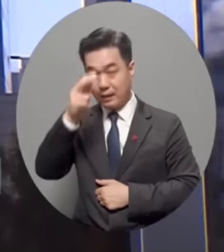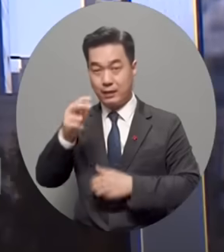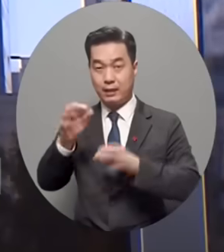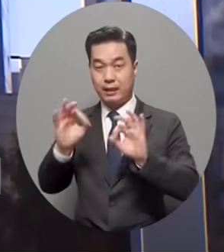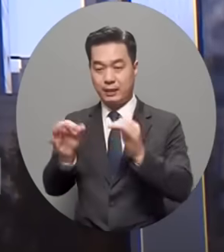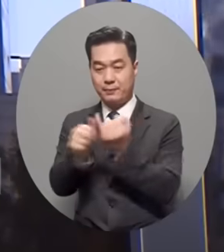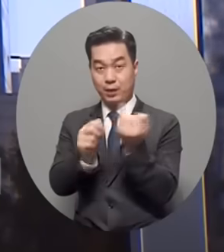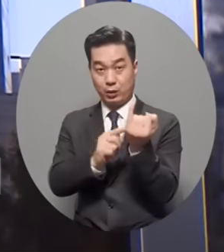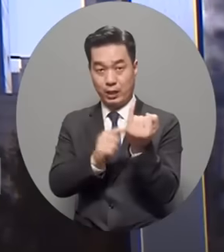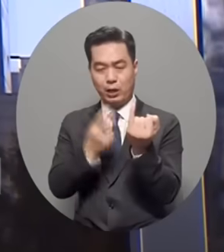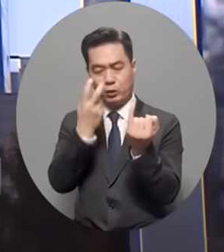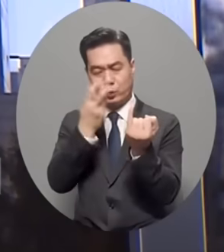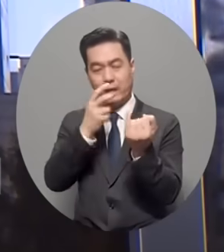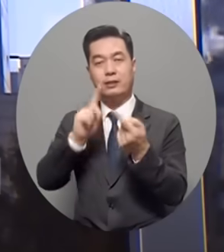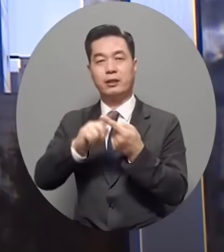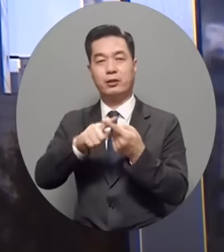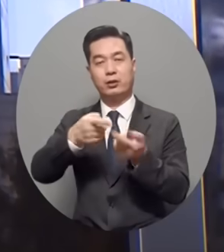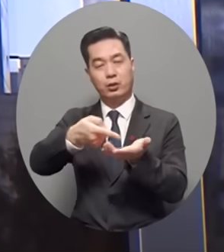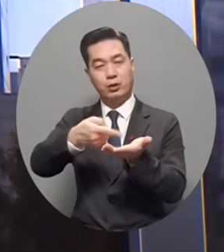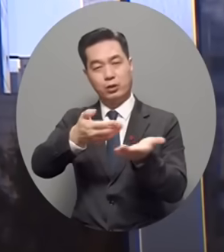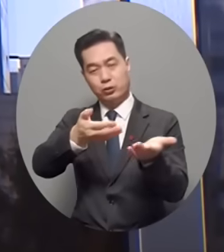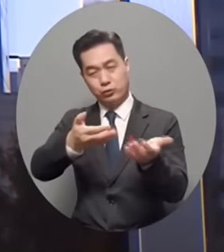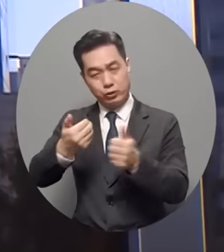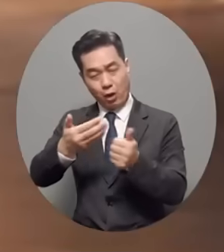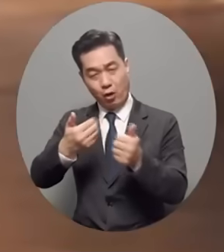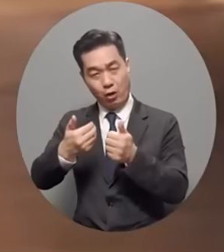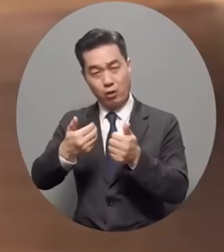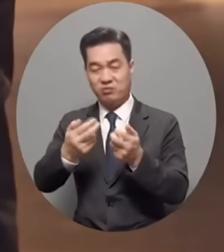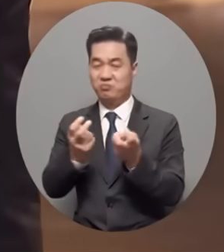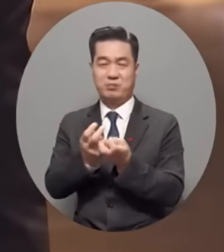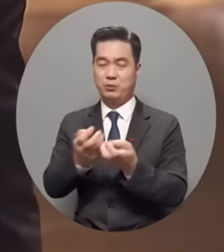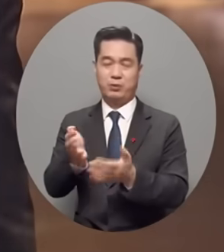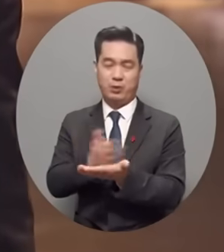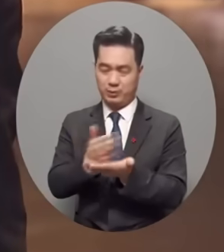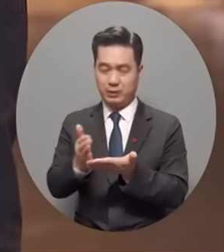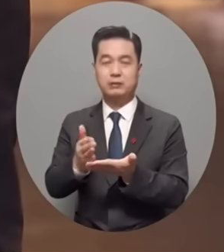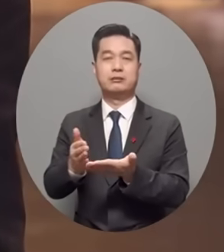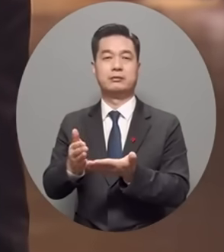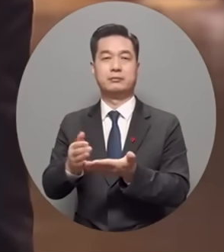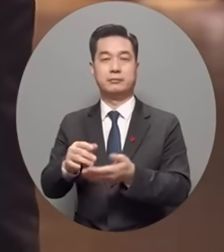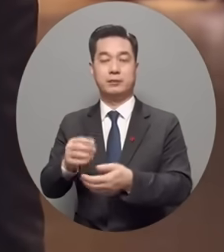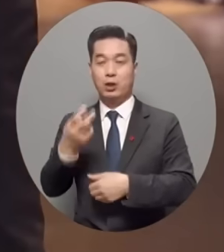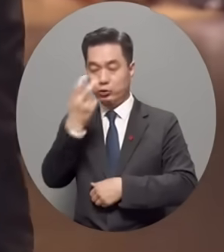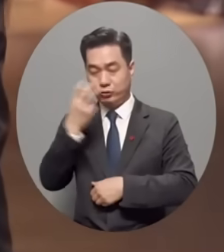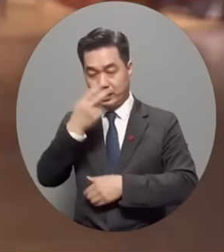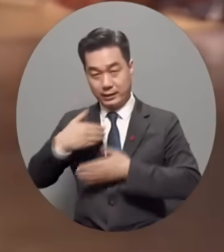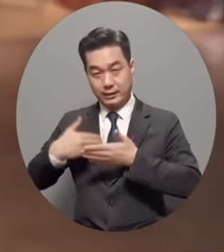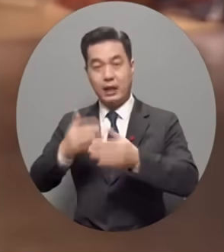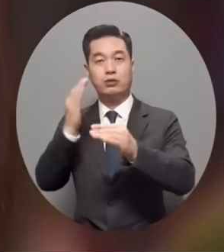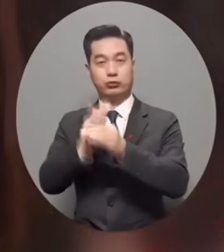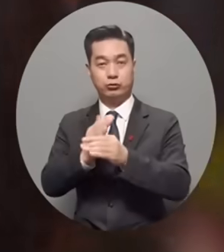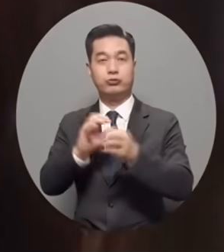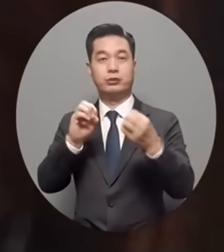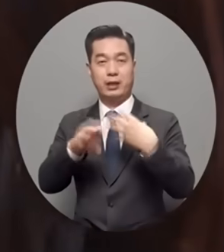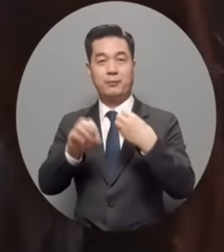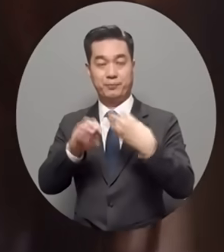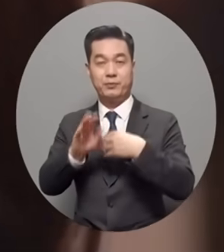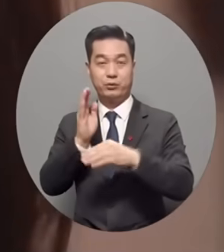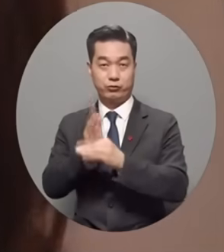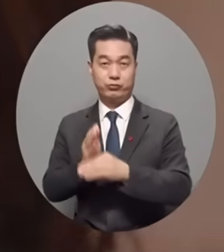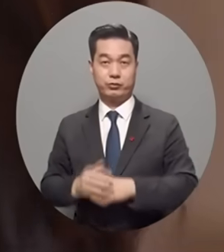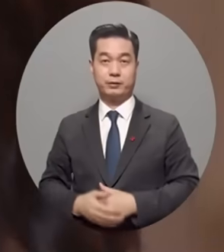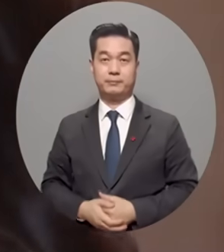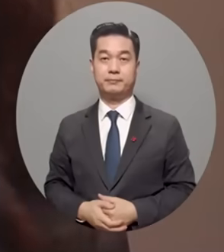대해 출석 등 수사 방식에 제한 없이 필요한 수사를 진행하고 있다는 답변만 반복하고 있습니다. MBC